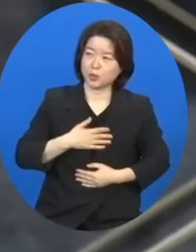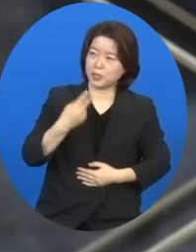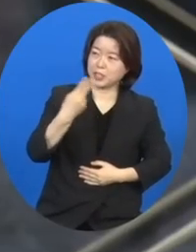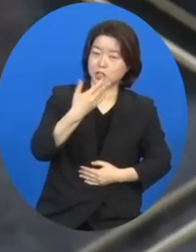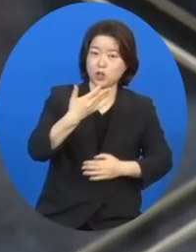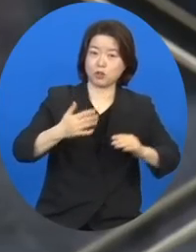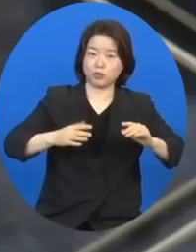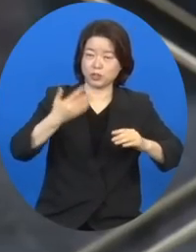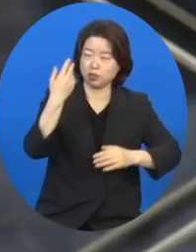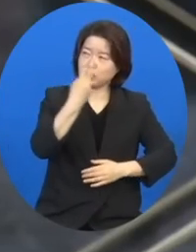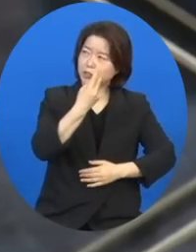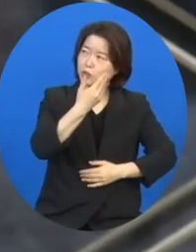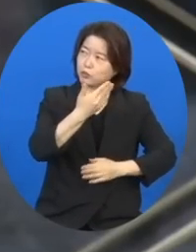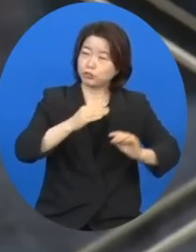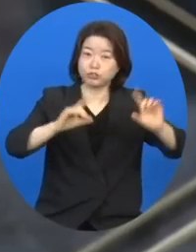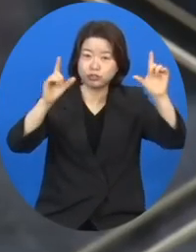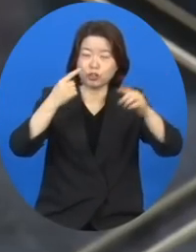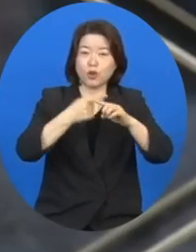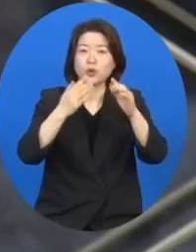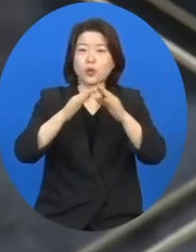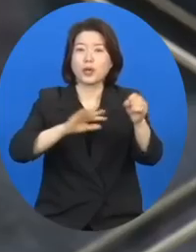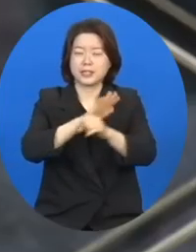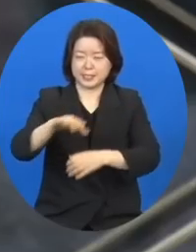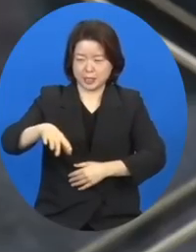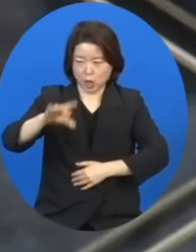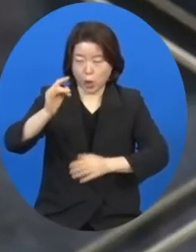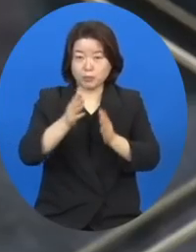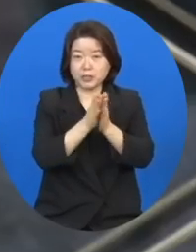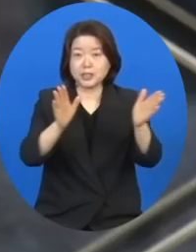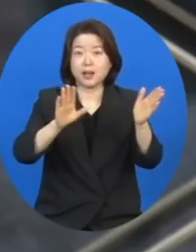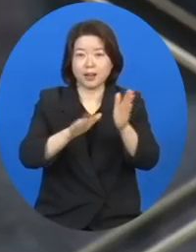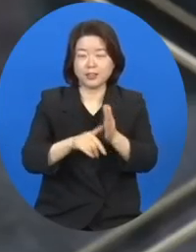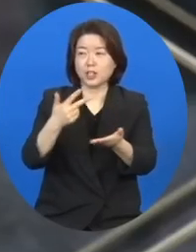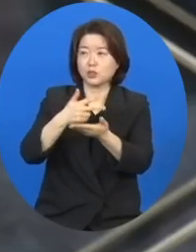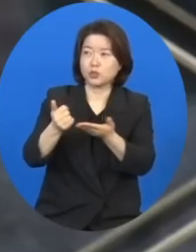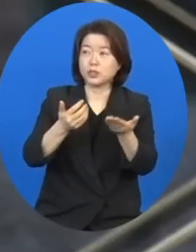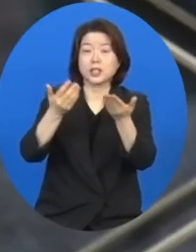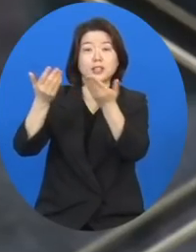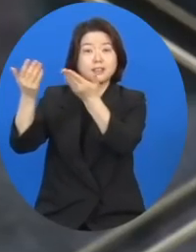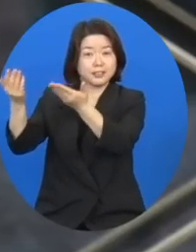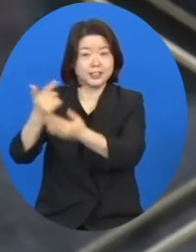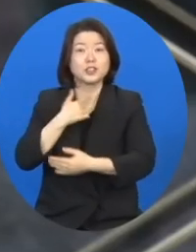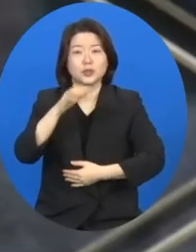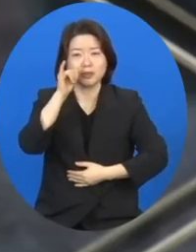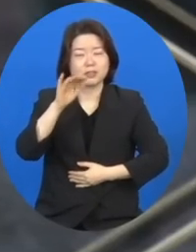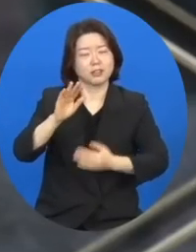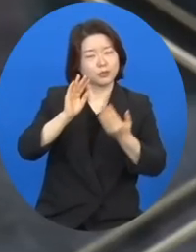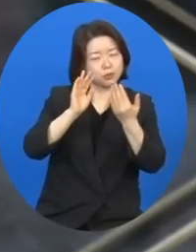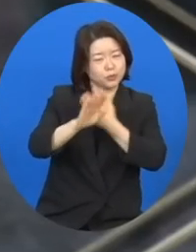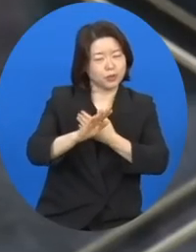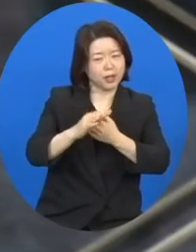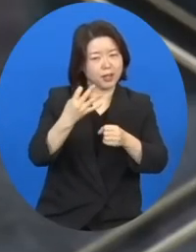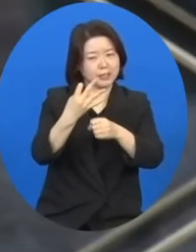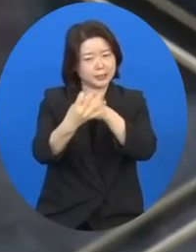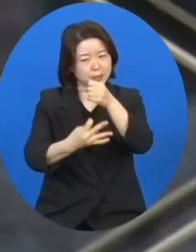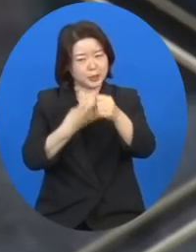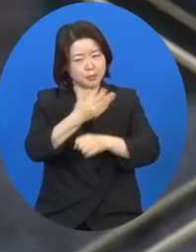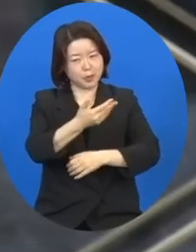처음 시작됐을 때 주님께 적은 것이지만 드렸는데 그 이후로 14년이